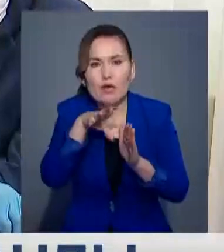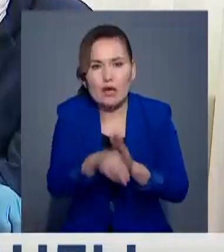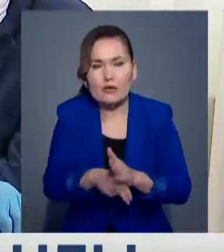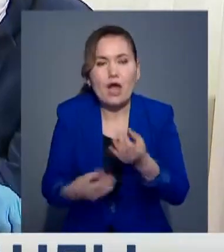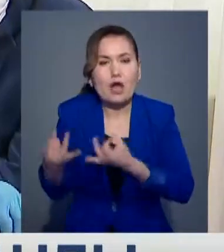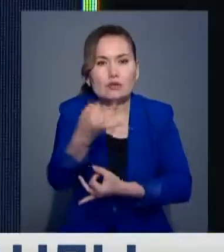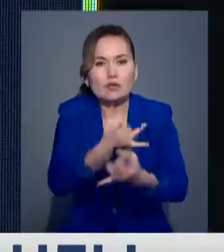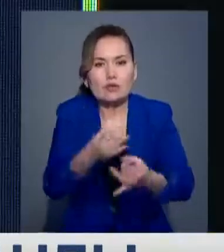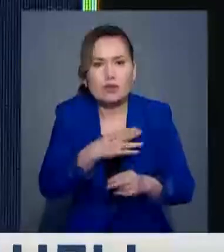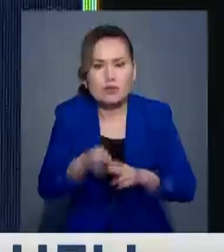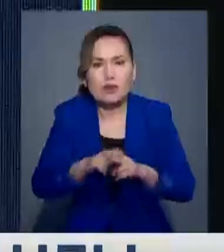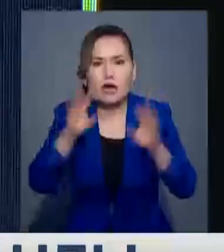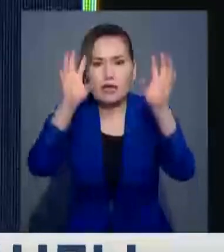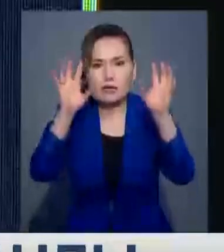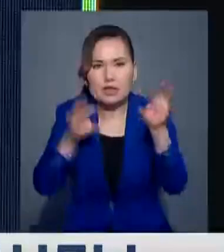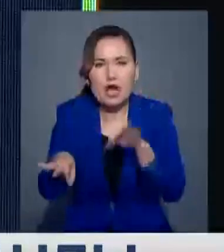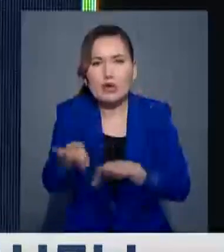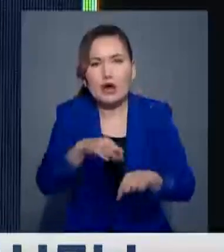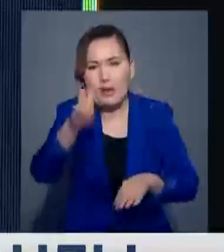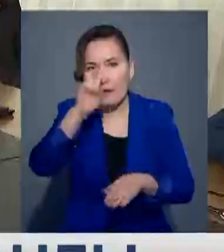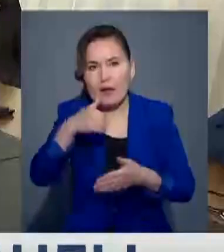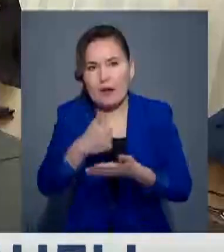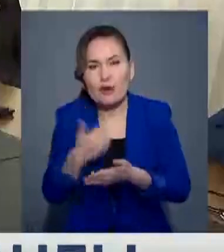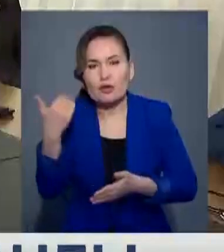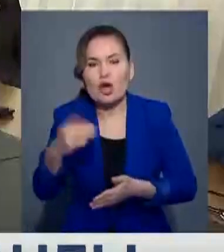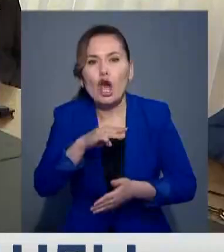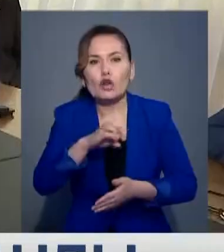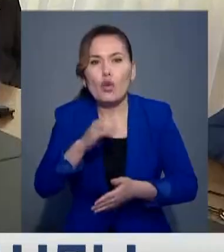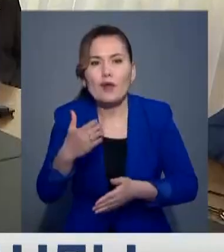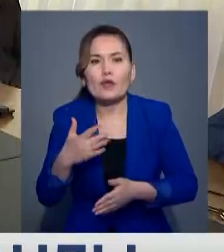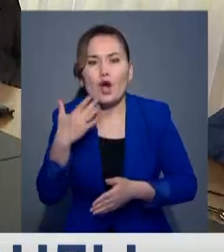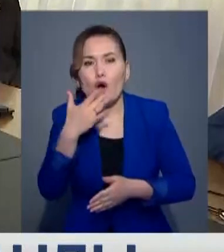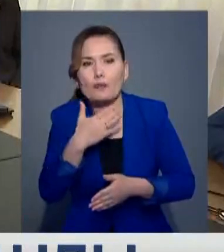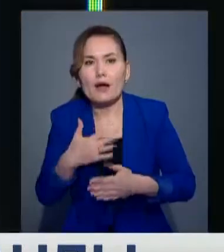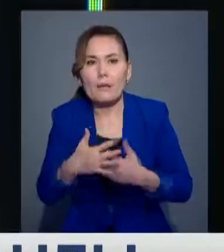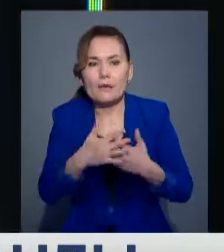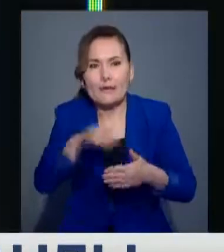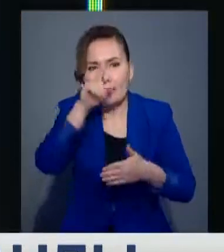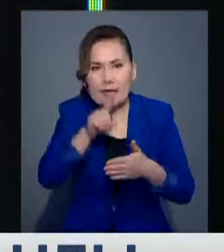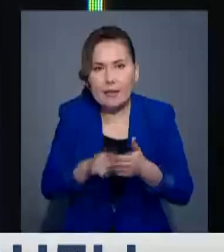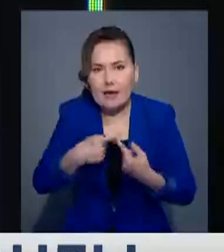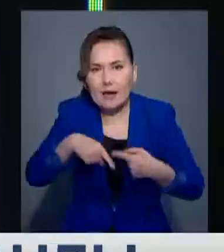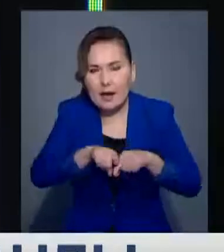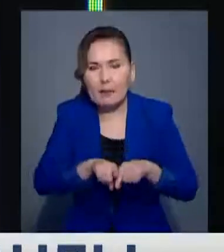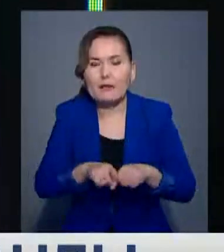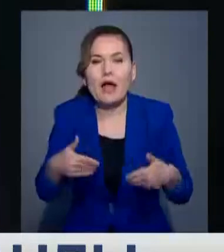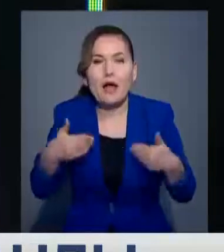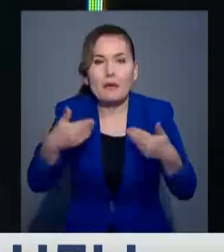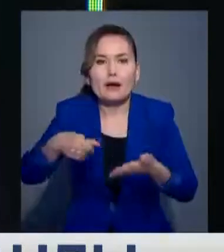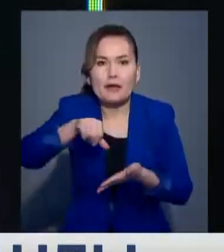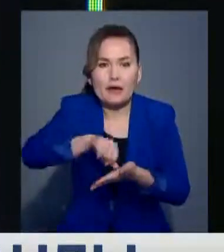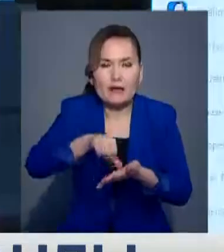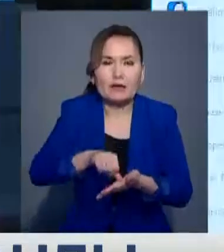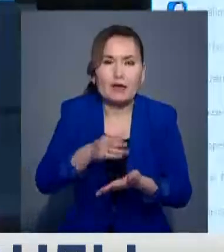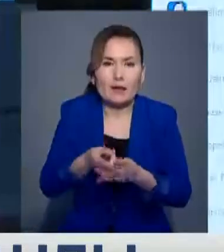енгізу жайы сөз болды. Заң жобалары мемлекет басшысы Қасым Жомарт Тоқаевтың ұлттық қоғамдық сенім кеңесіндегі бастамаларына қатысты